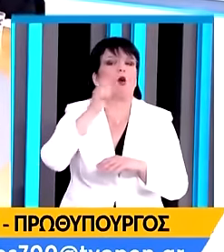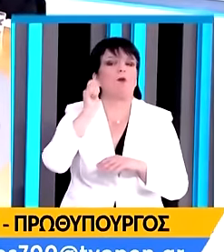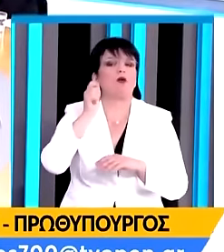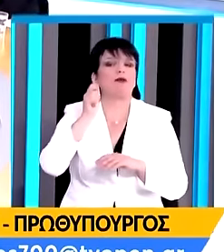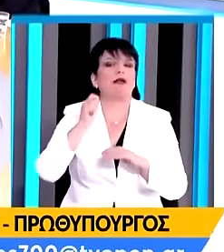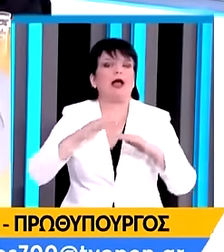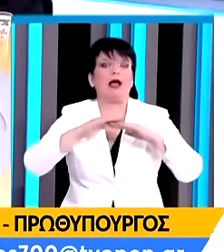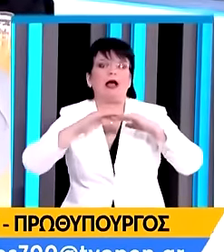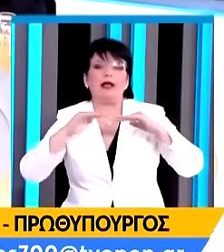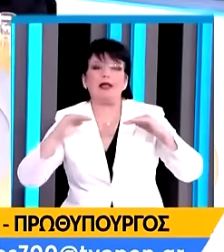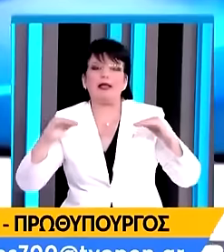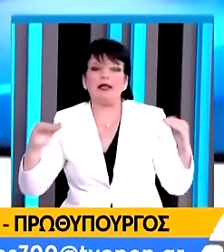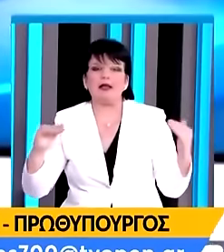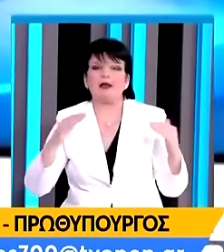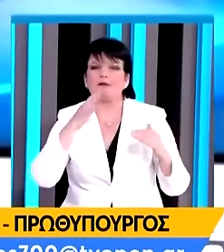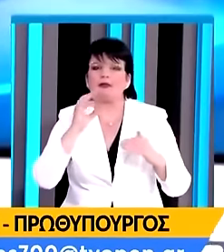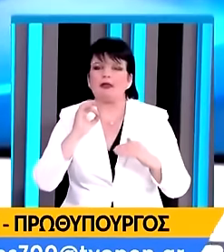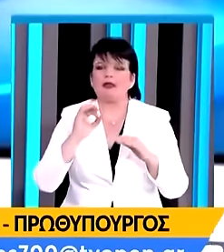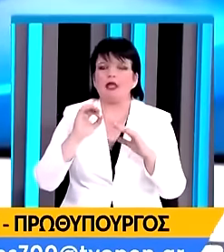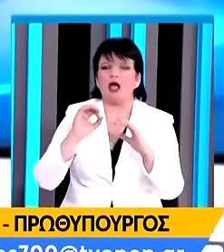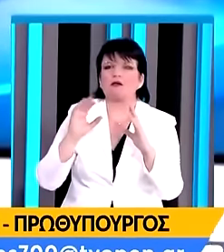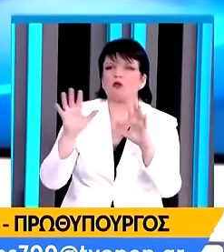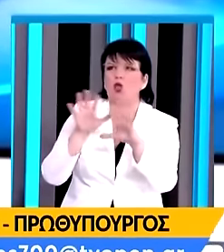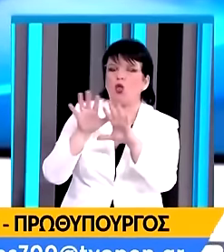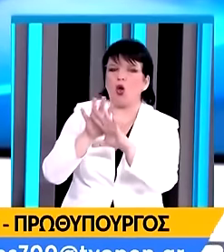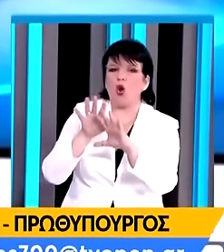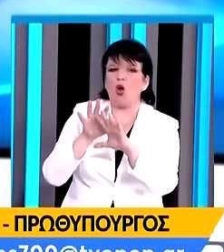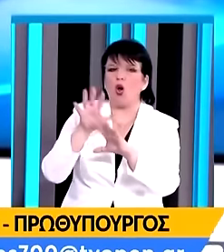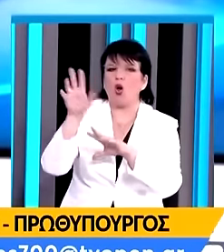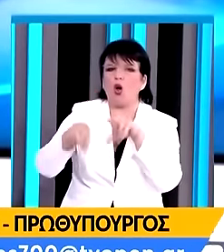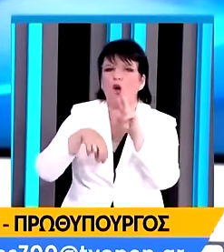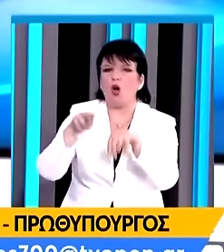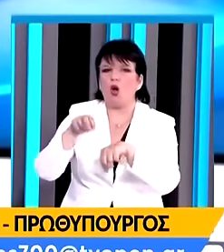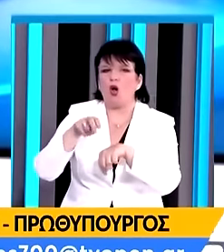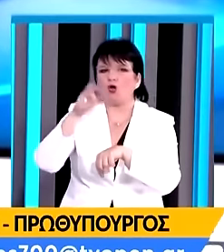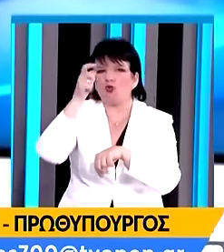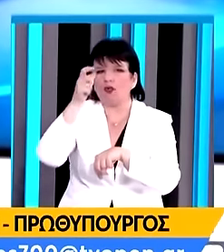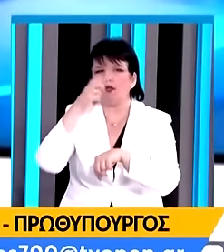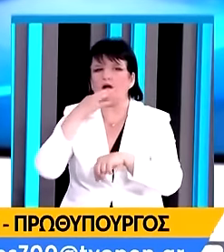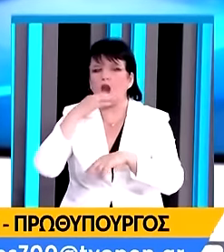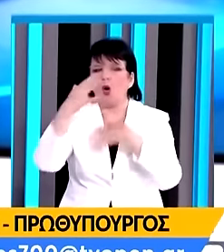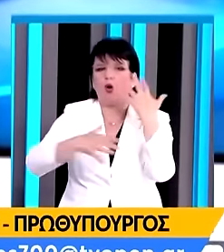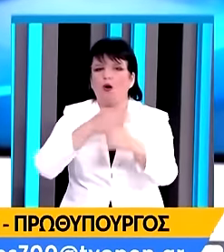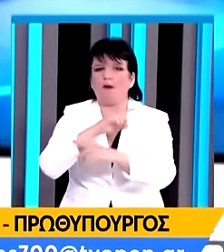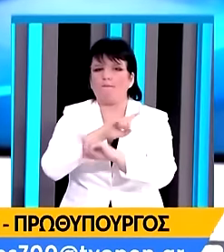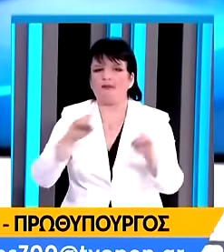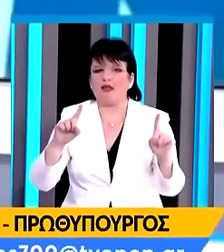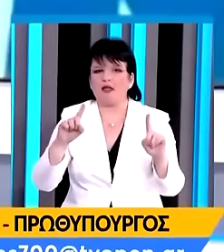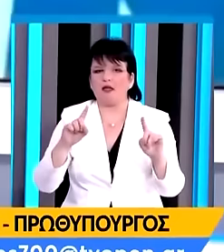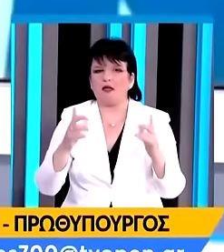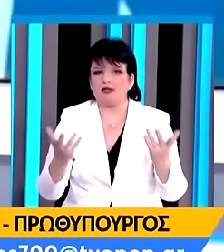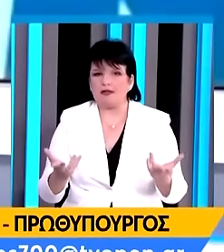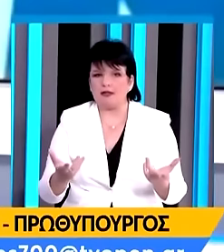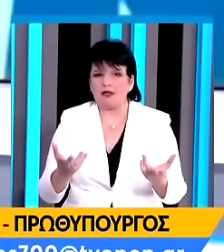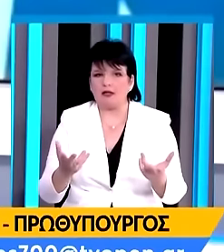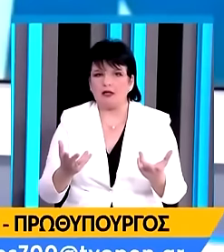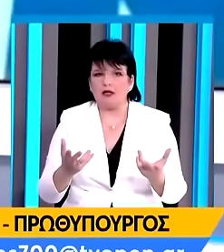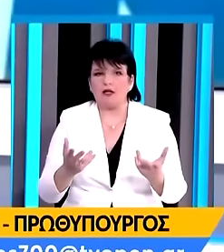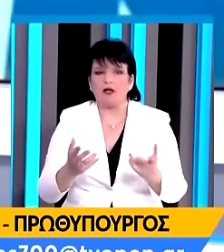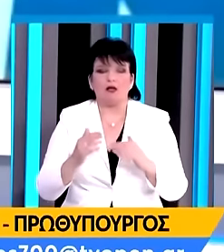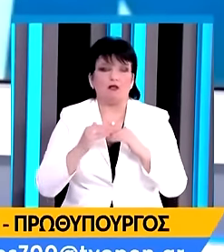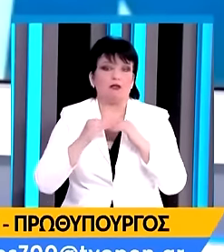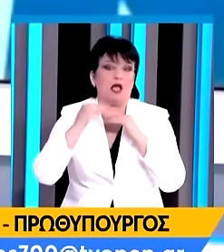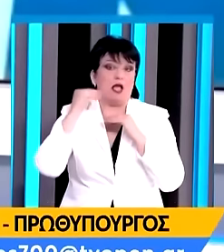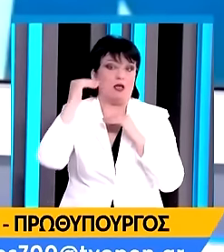νερά, μπορούμε να τους αφήσουμε να γκριζάρουν τα πάντα οι Τούρκοι, μόνο και μόνο για να μην διαταράξουμε τα ήρεμα νερά. Γιατί ποτέ έγινε αυτό, δεν το ξέραμε. Με σε